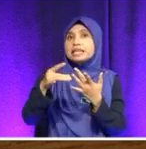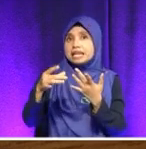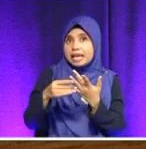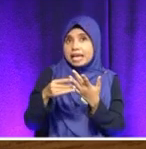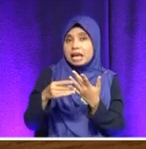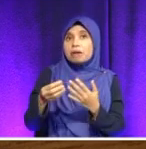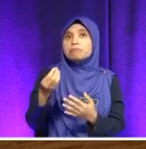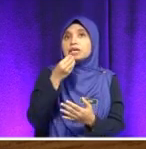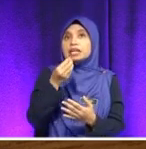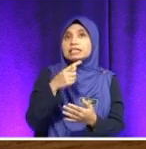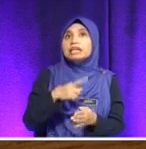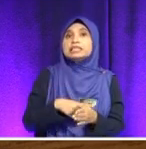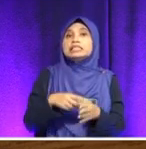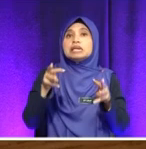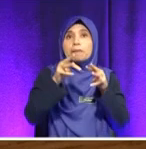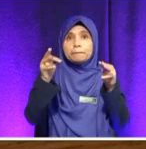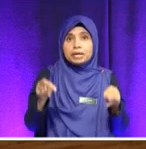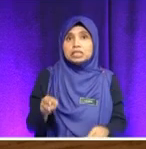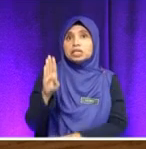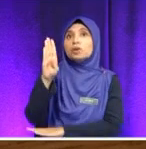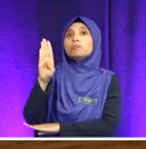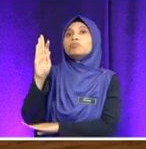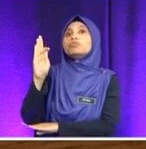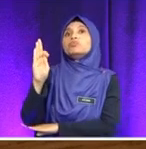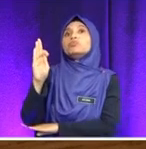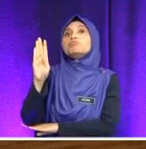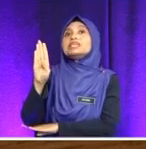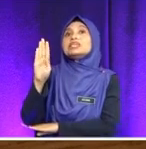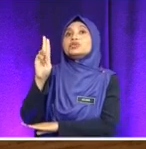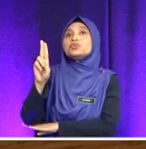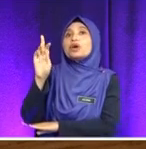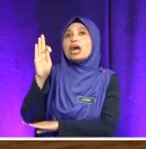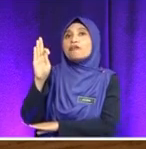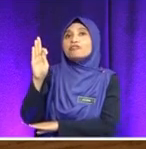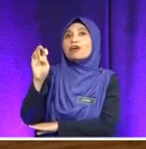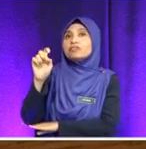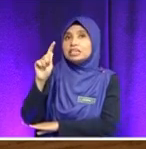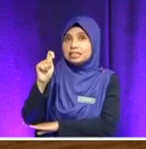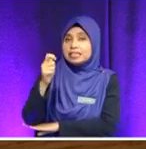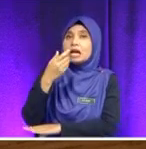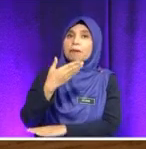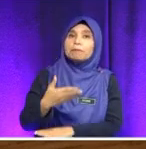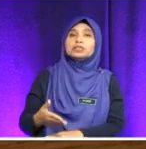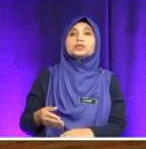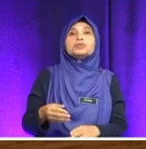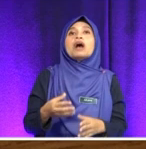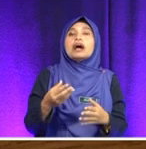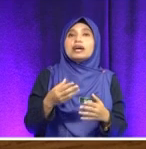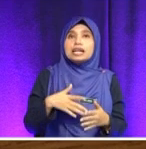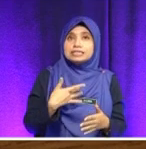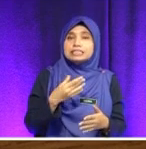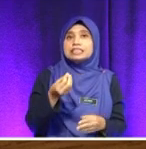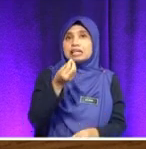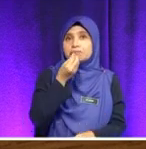buffet. Okey, kemudian selepas mengambil makanan, pelanggan akan duduk dan menikmati hidanganlah. Kemudian terus boleh